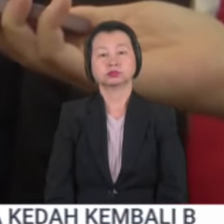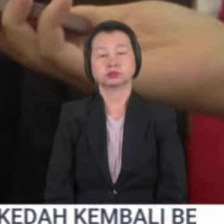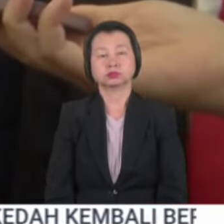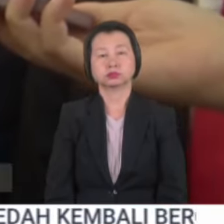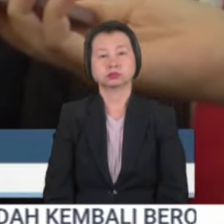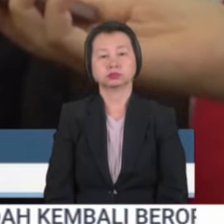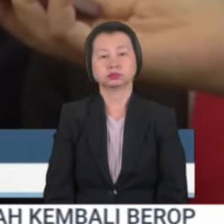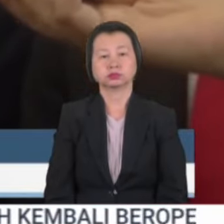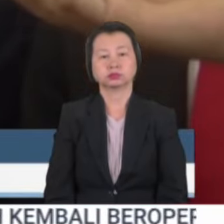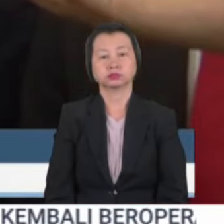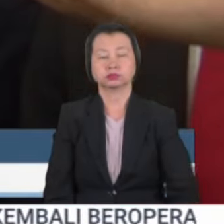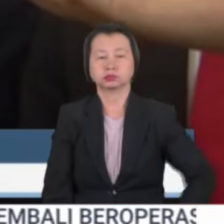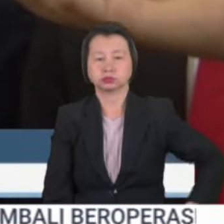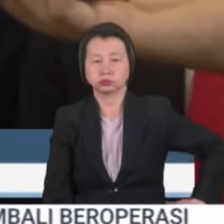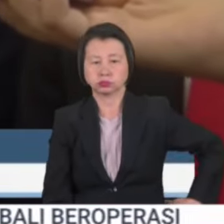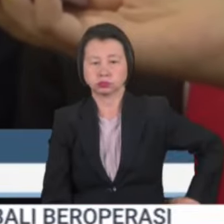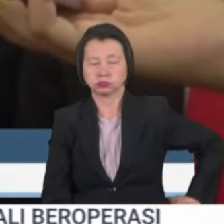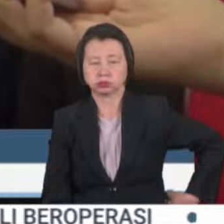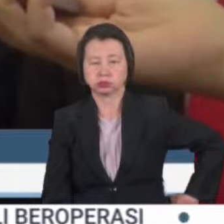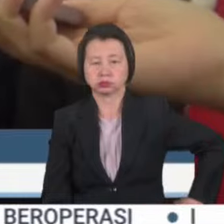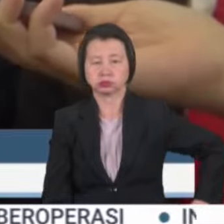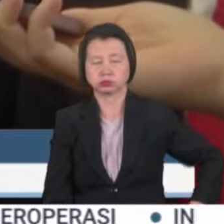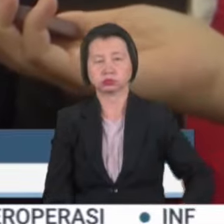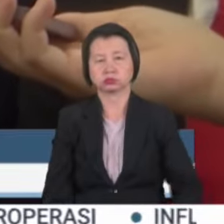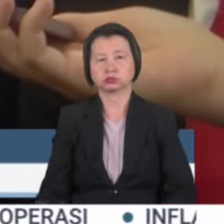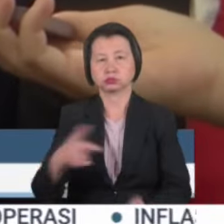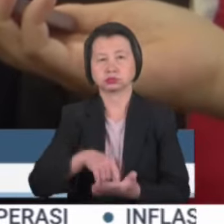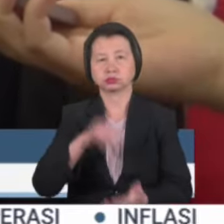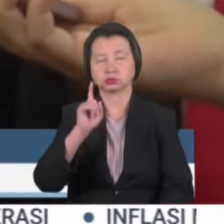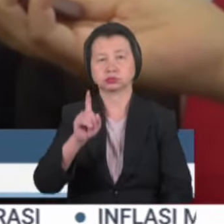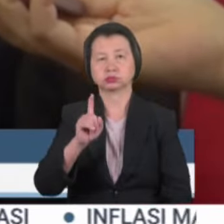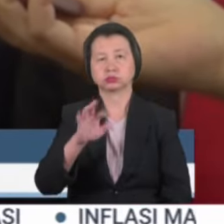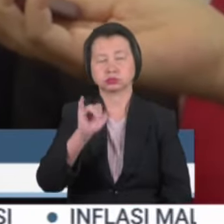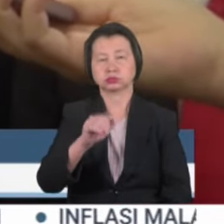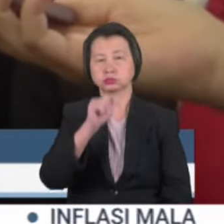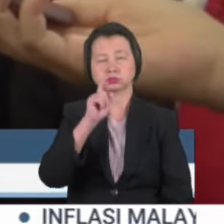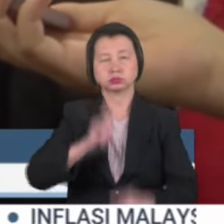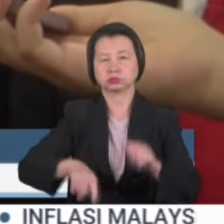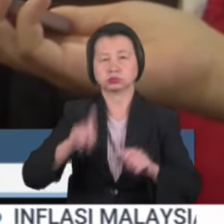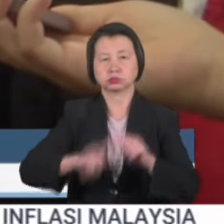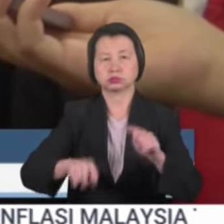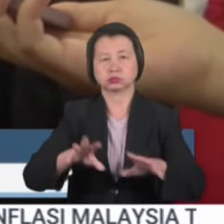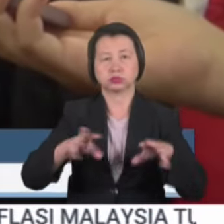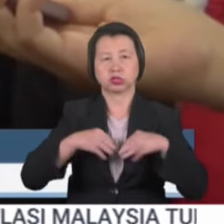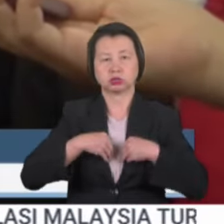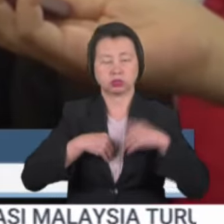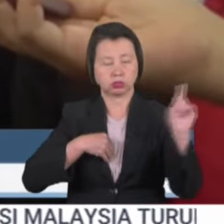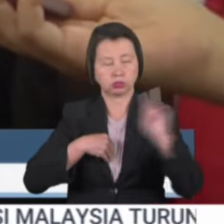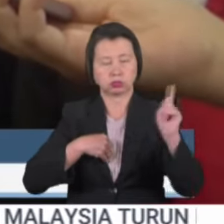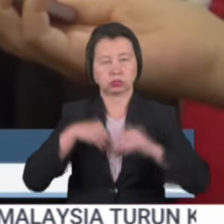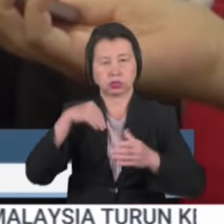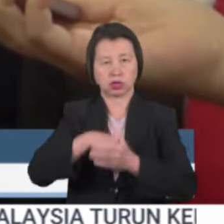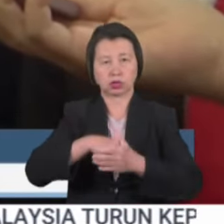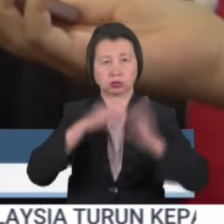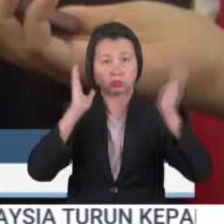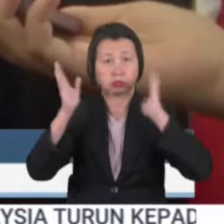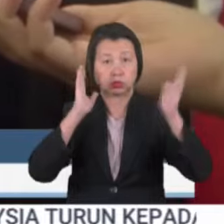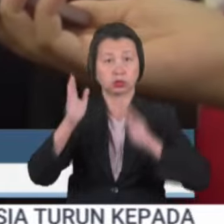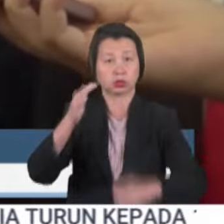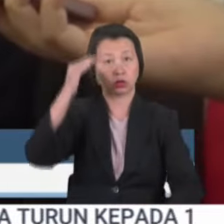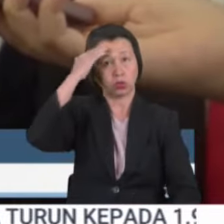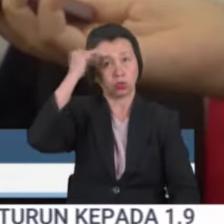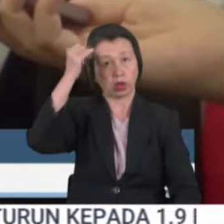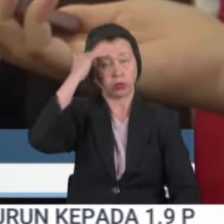Satu lagi adalah bagi anugerah yang tidak boleh diterima pakai di dalam negara. Kerana